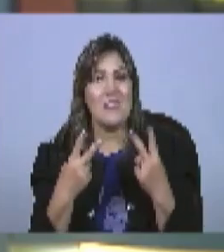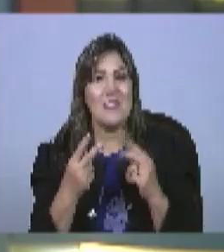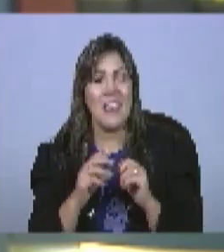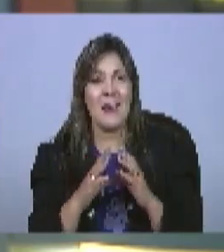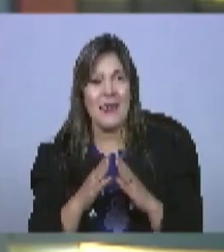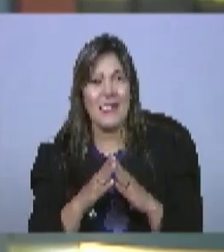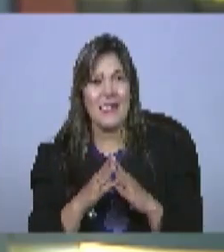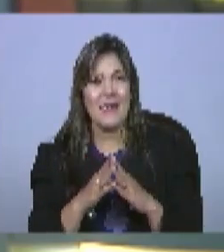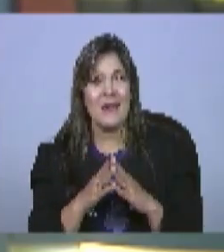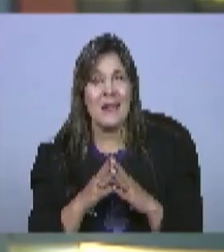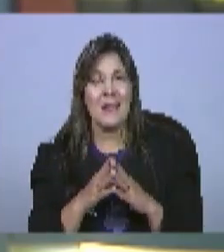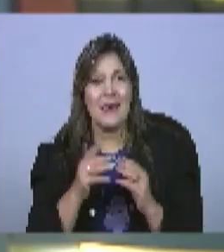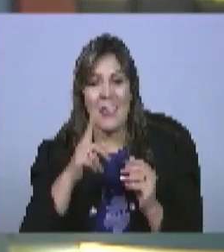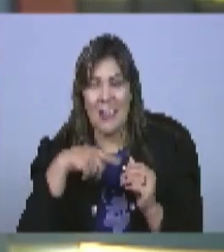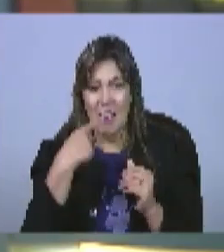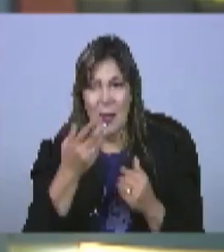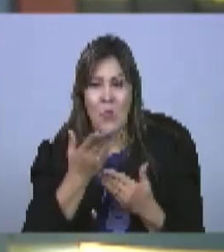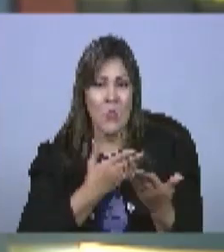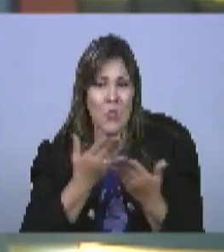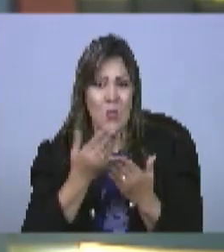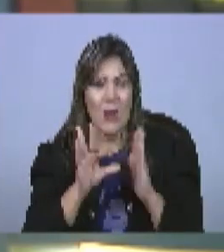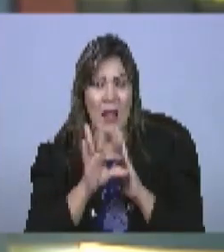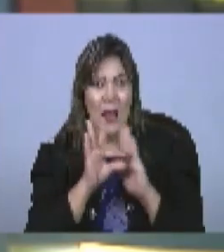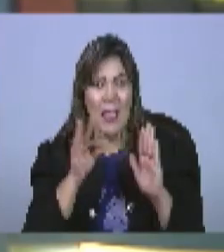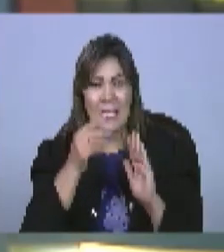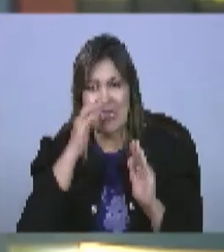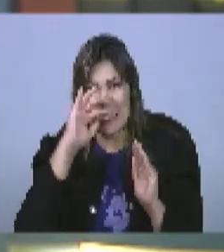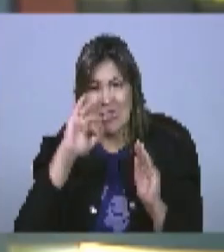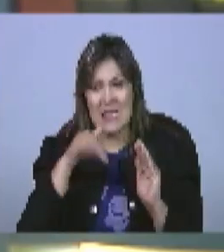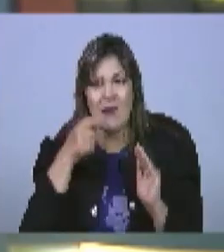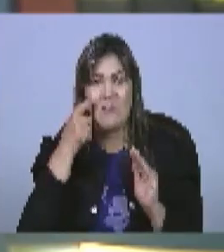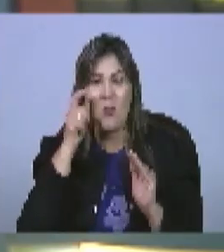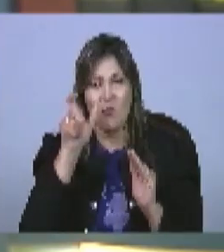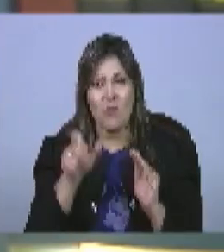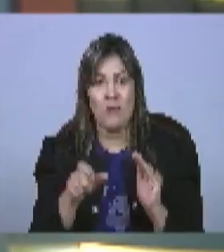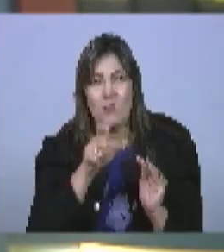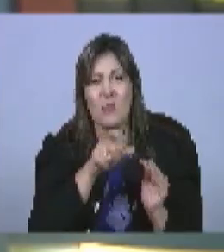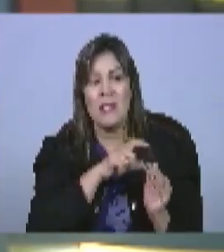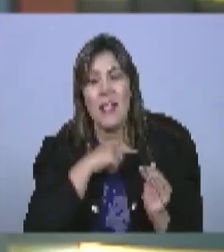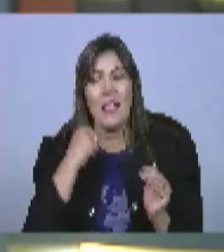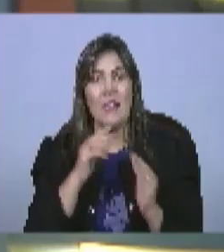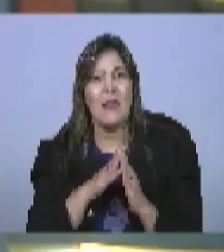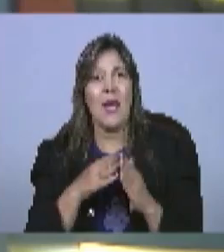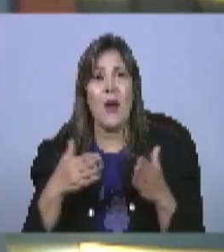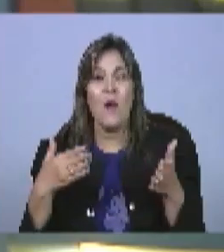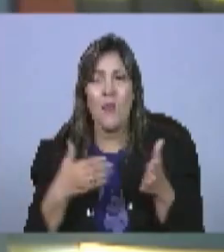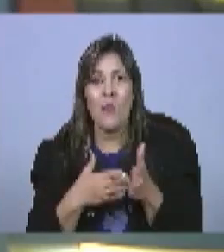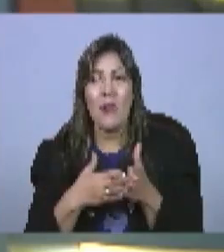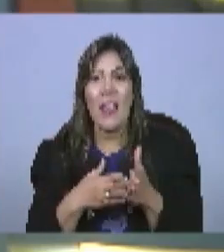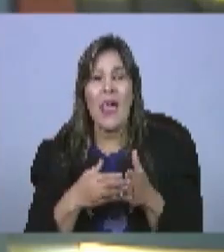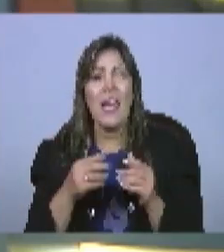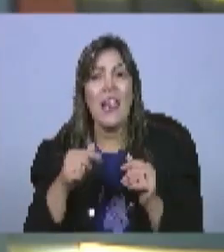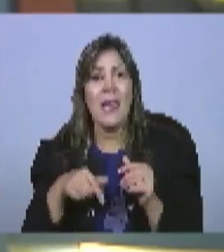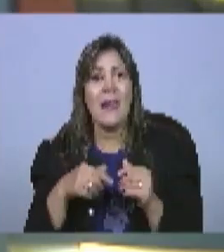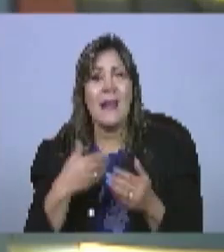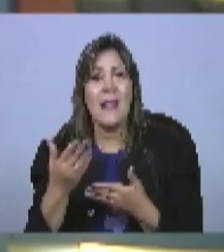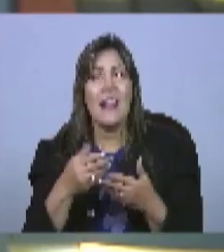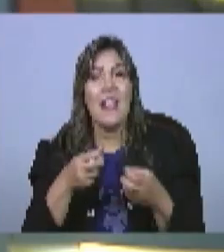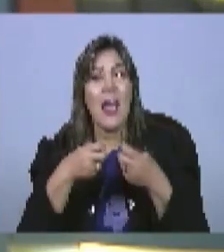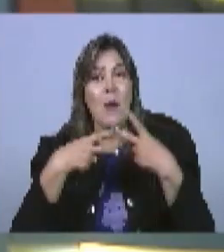خلصنا النصيحه او الحديث النفسي اللي هو الخاص بكل مره وبقى ان ننهي هذه